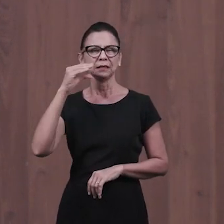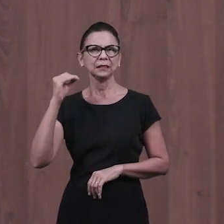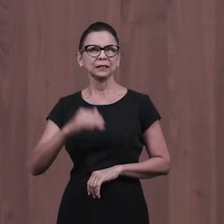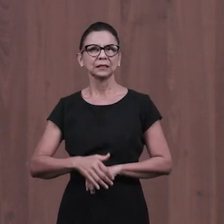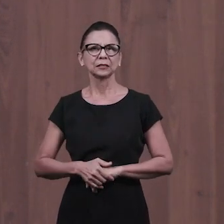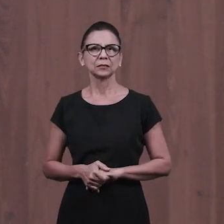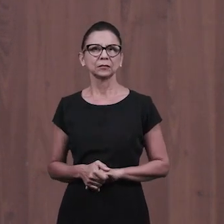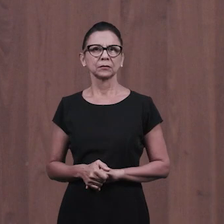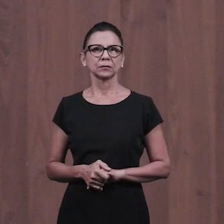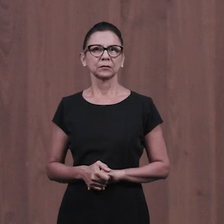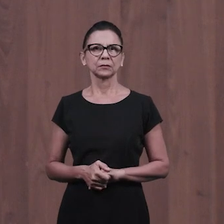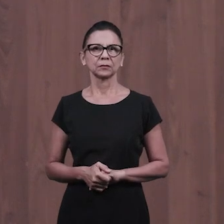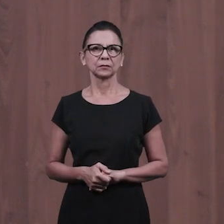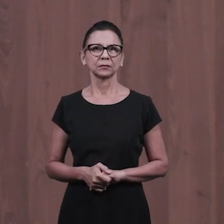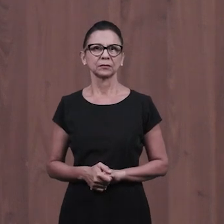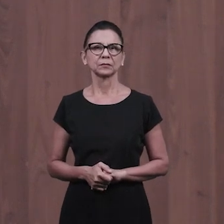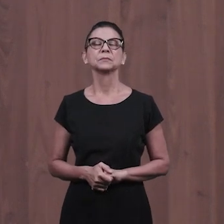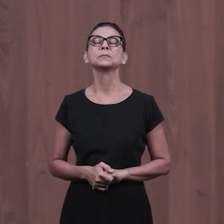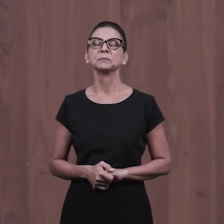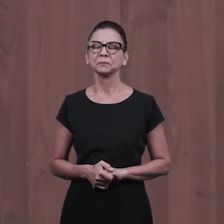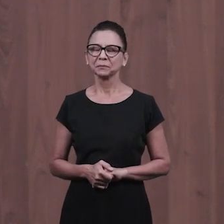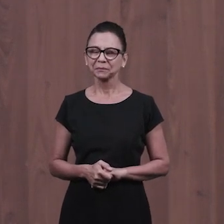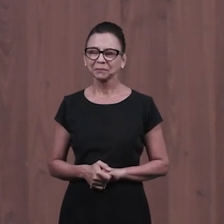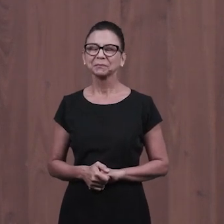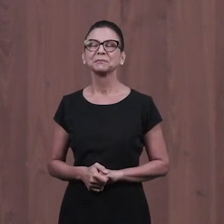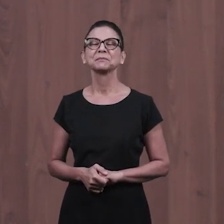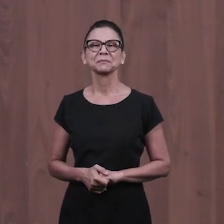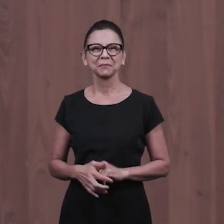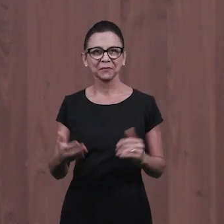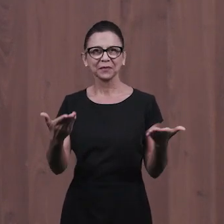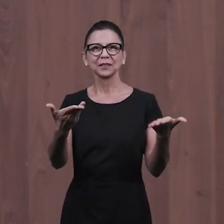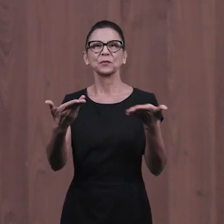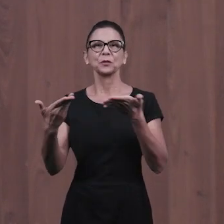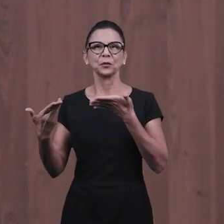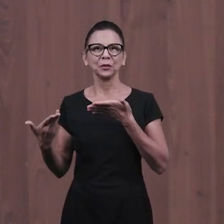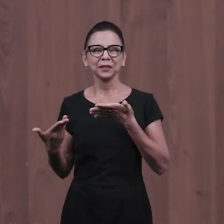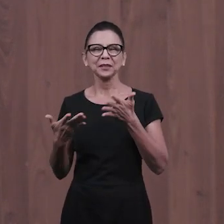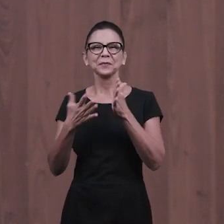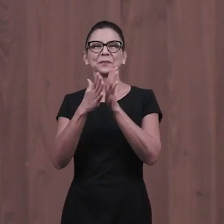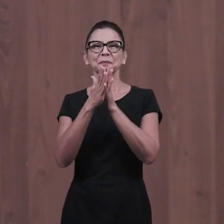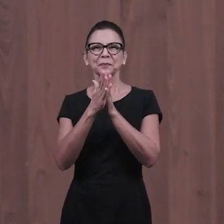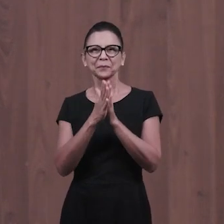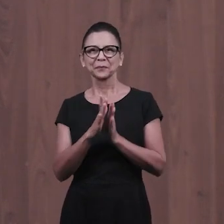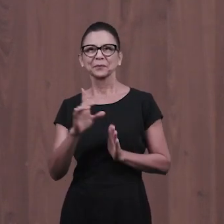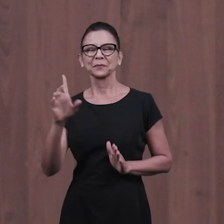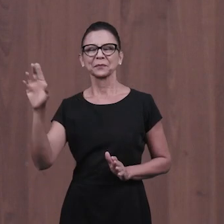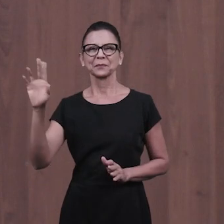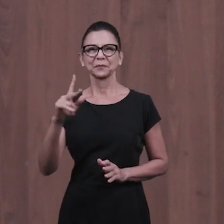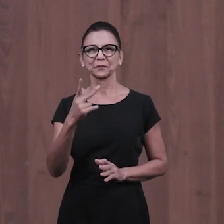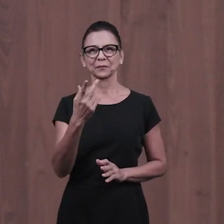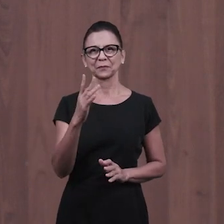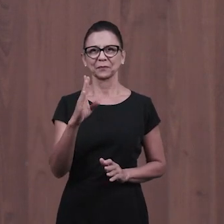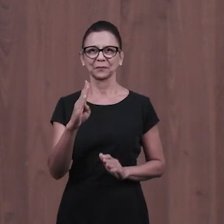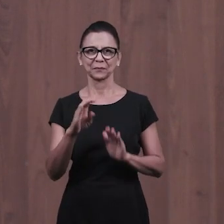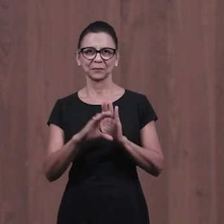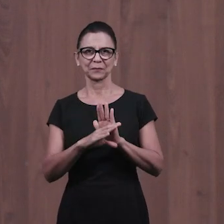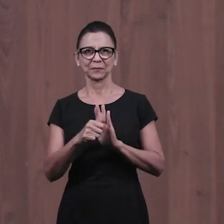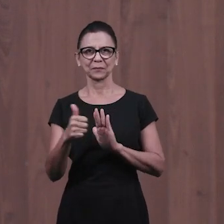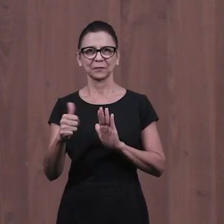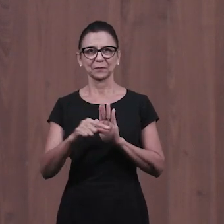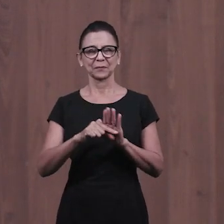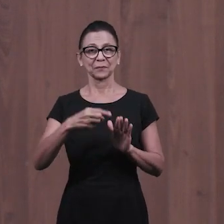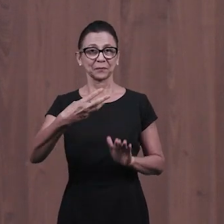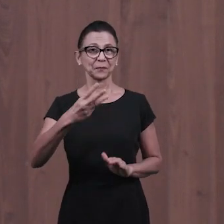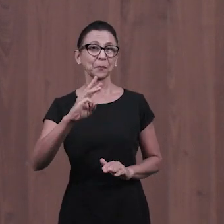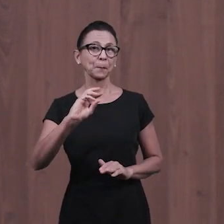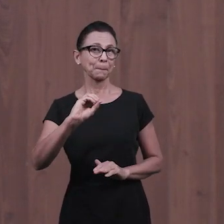qui accompagnent notre étude. J'invite à tous à ouvrir les Bibles dans la lettre aux Hébreux, chapitre 11, verset